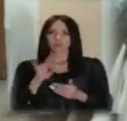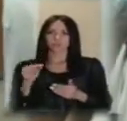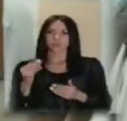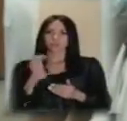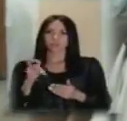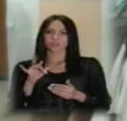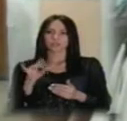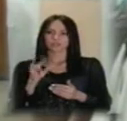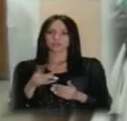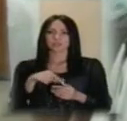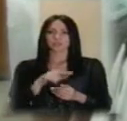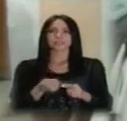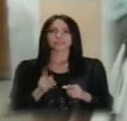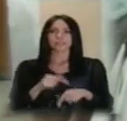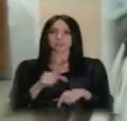це відчуваємо, і тому